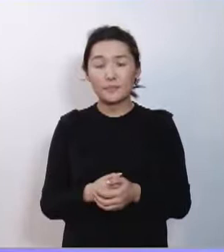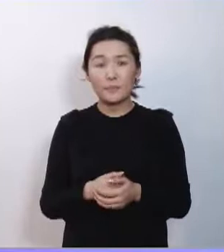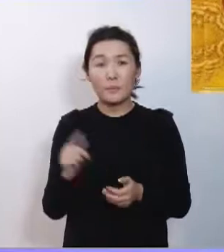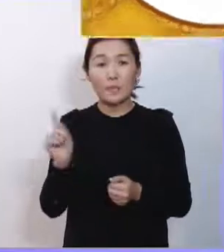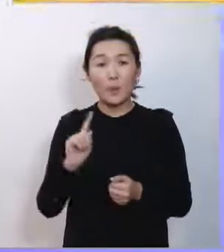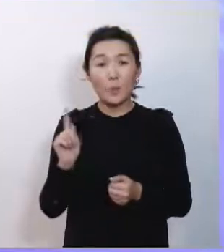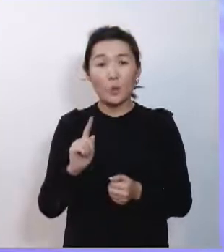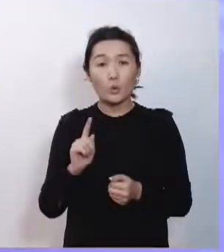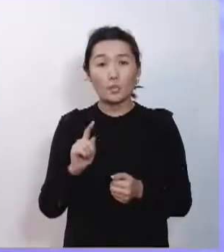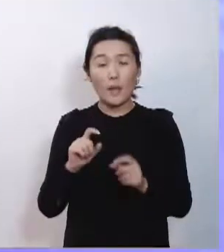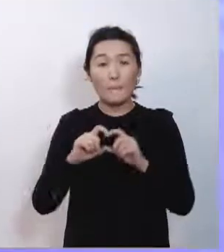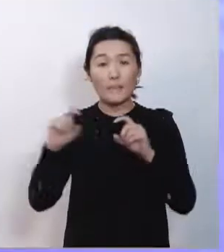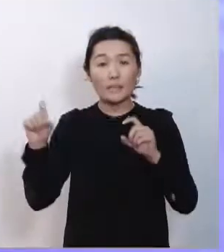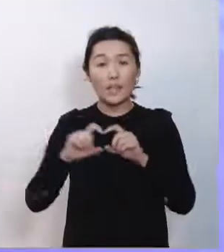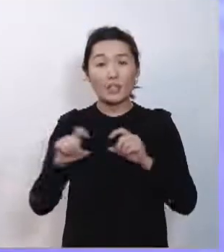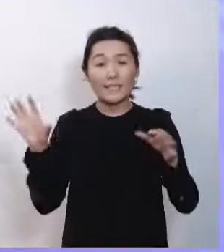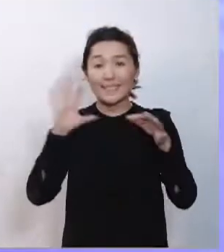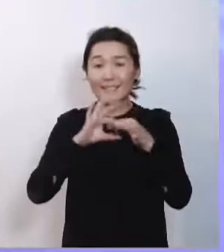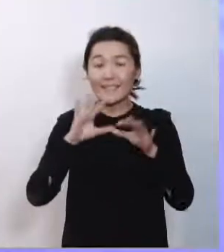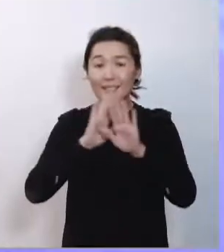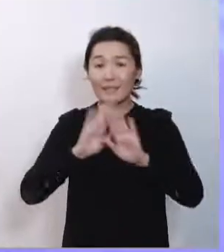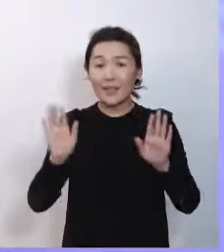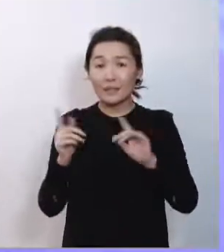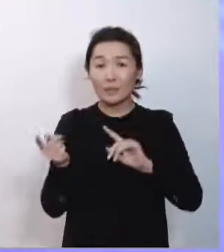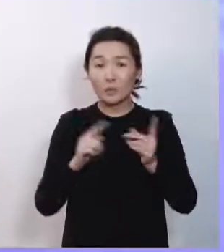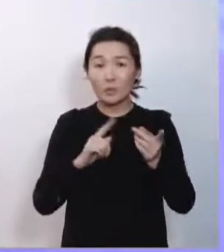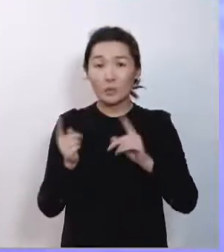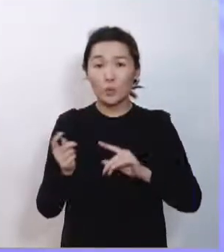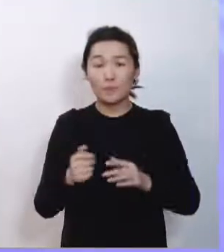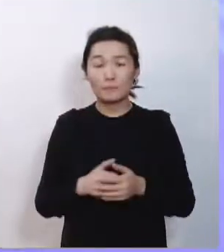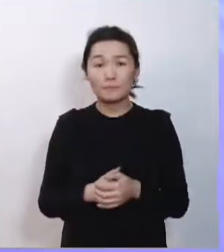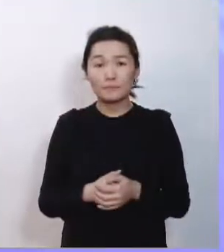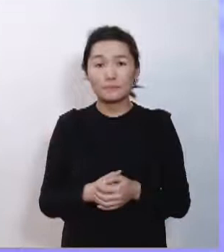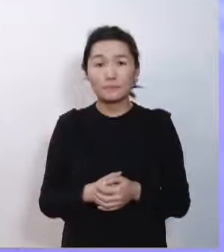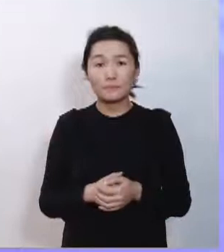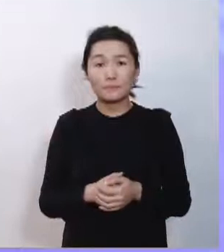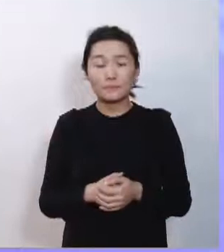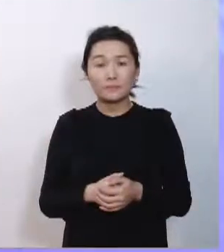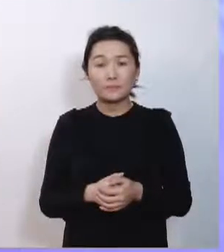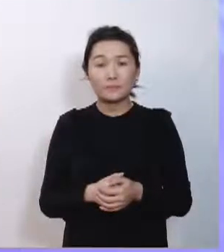Потому что предложения не связаны друг с другом.